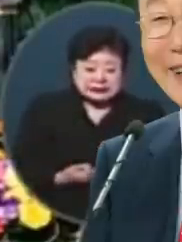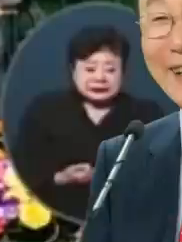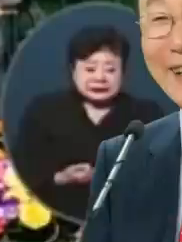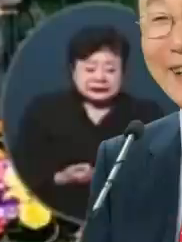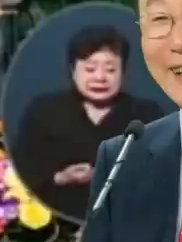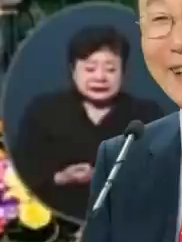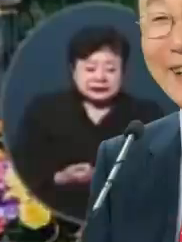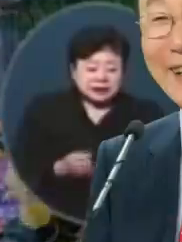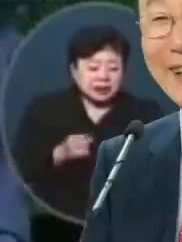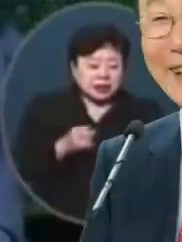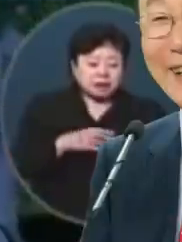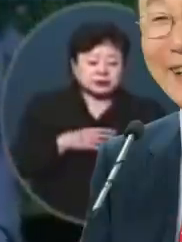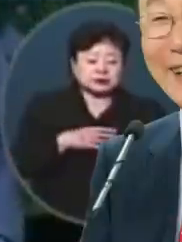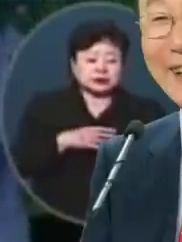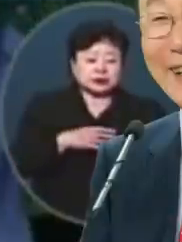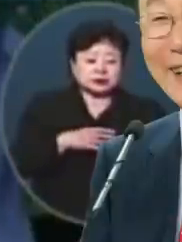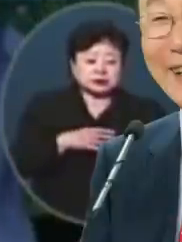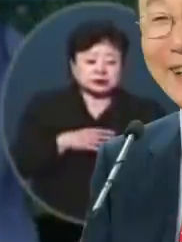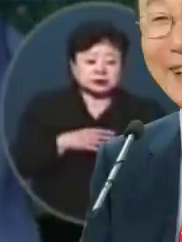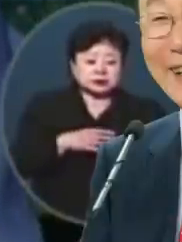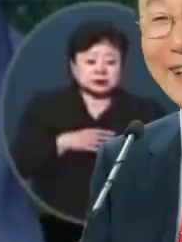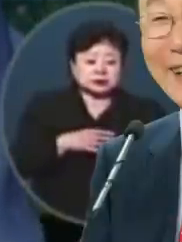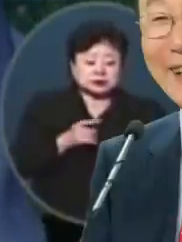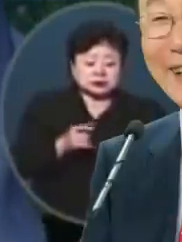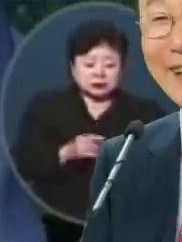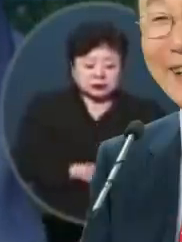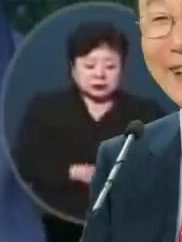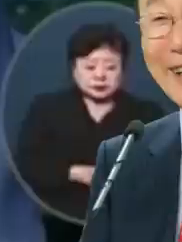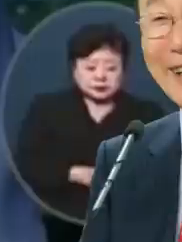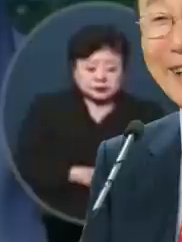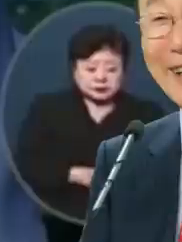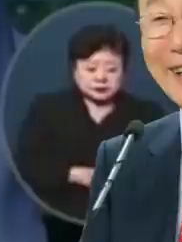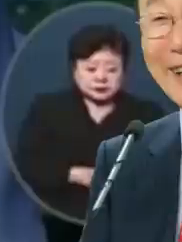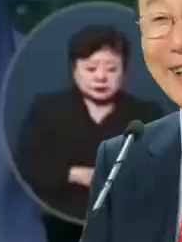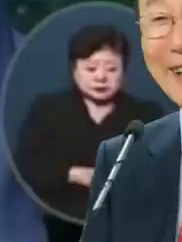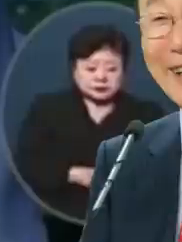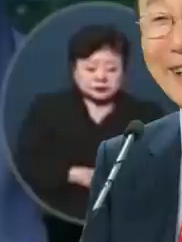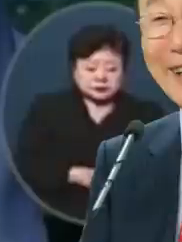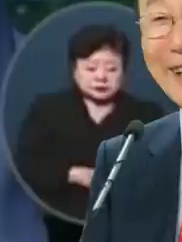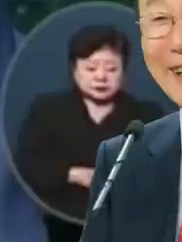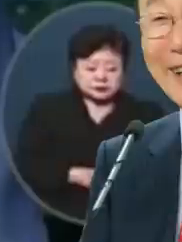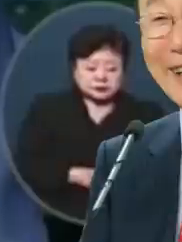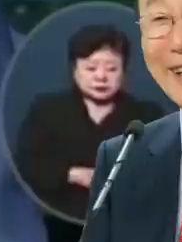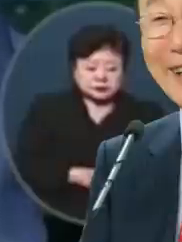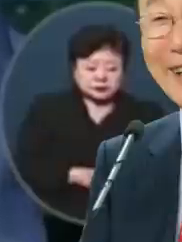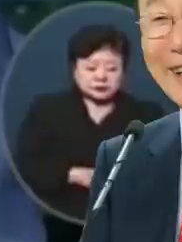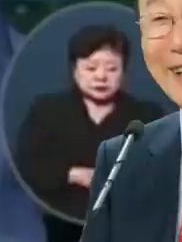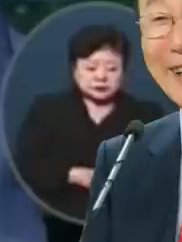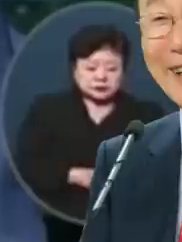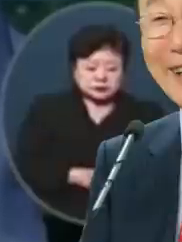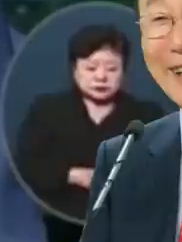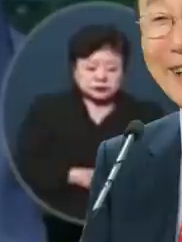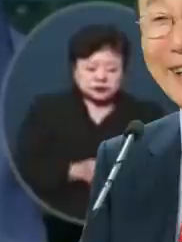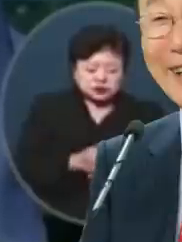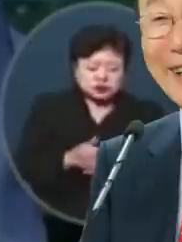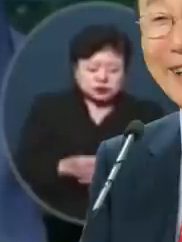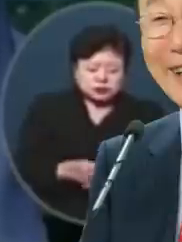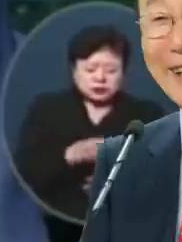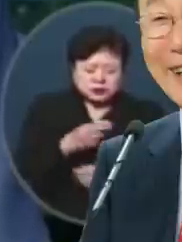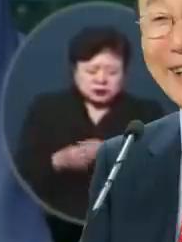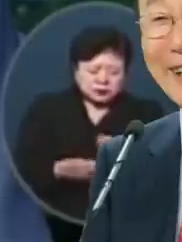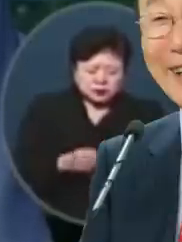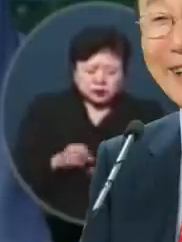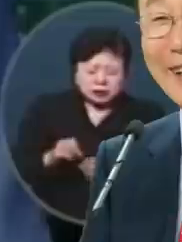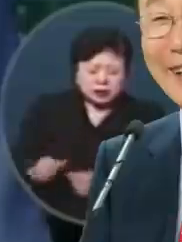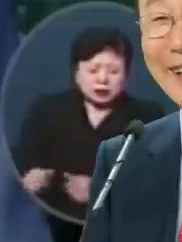샛노라게 됐어요. 아니 있는 것 다 던져버리고 주님을 3년 동안 따랐는데 이제 우리를 그만두고 가면